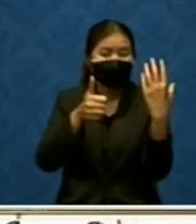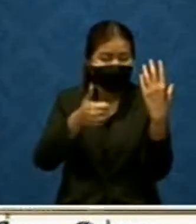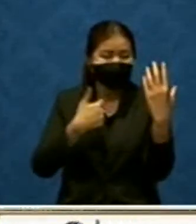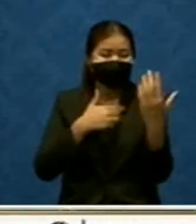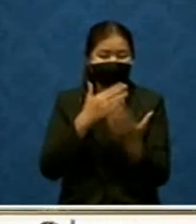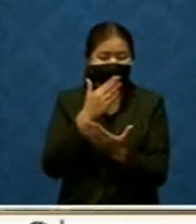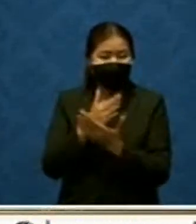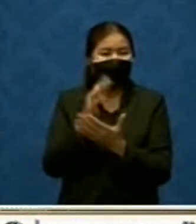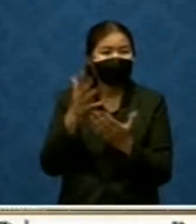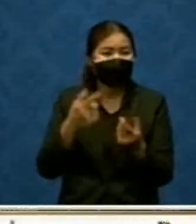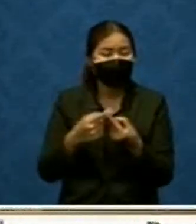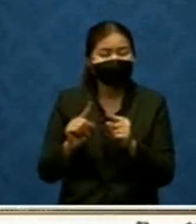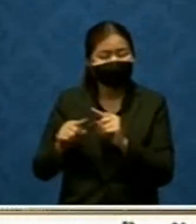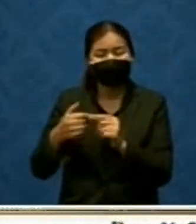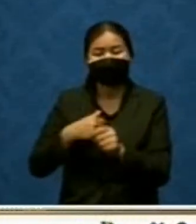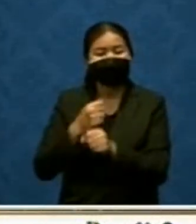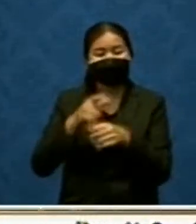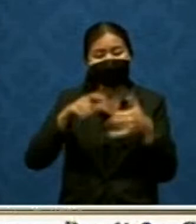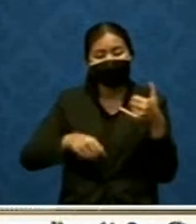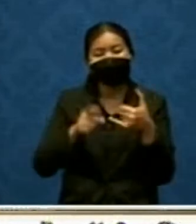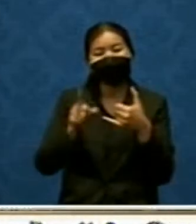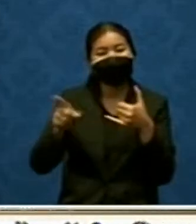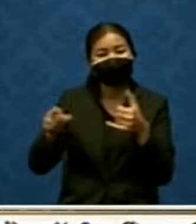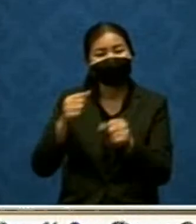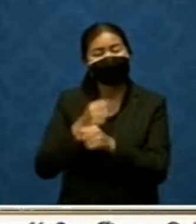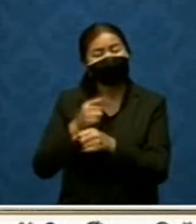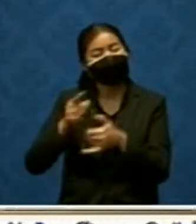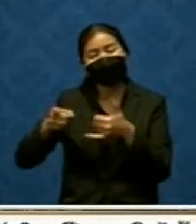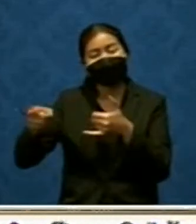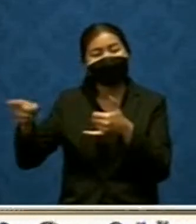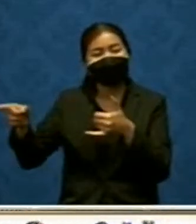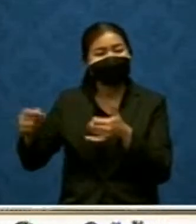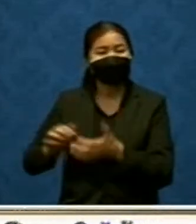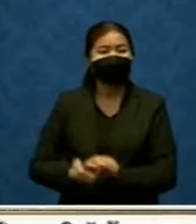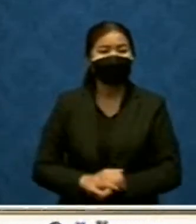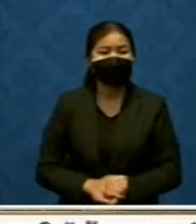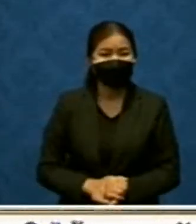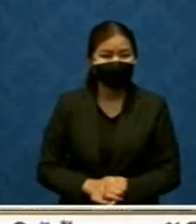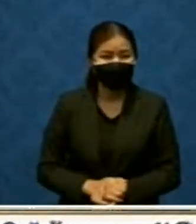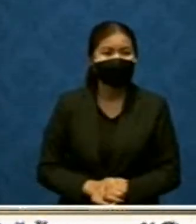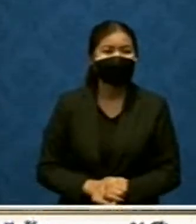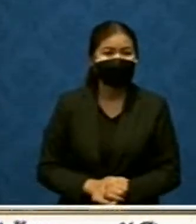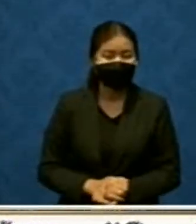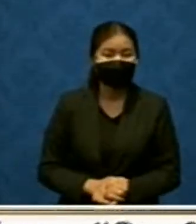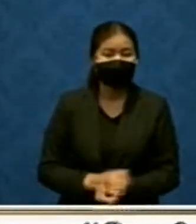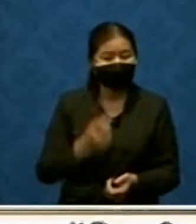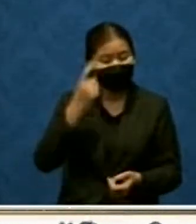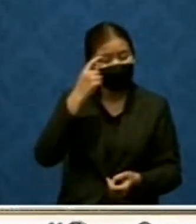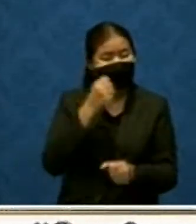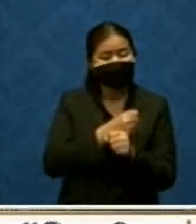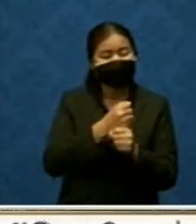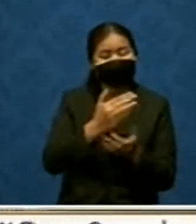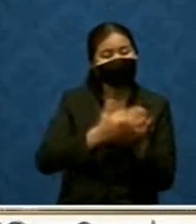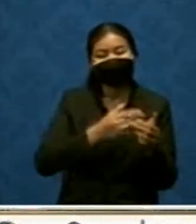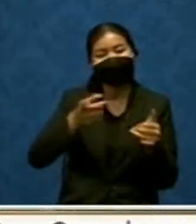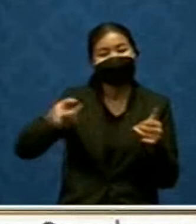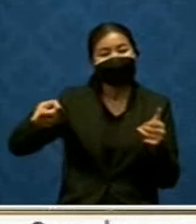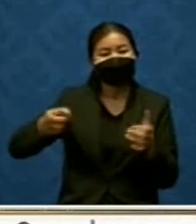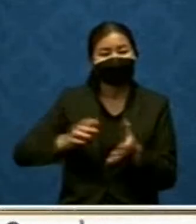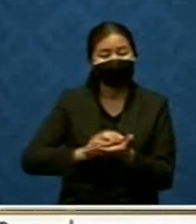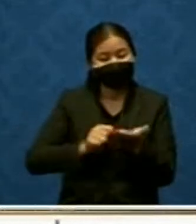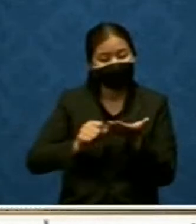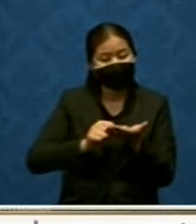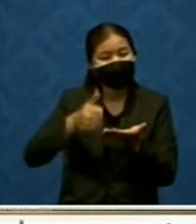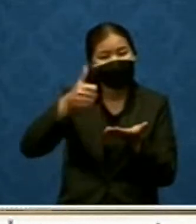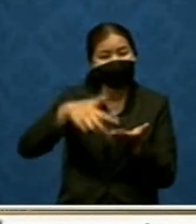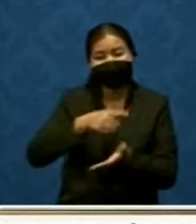้ำกไมรจจะเชื่อมน้ำเวลาผันาไปปง ไปวาง ไปยมไปน้ำ เมื่พันพนา่เคยคิดทำ แล้วมกใช้ตเร